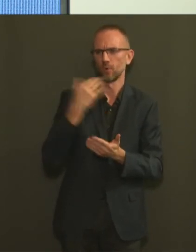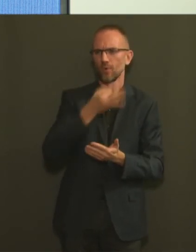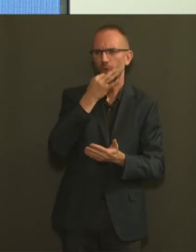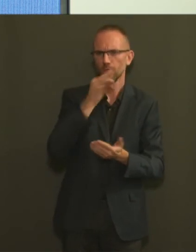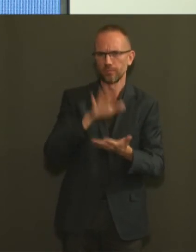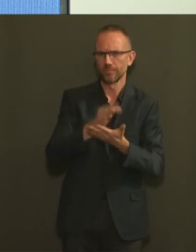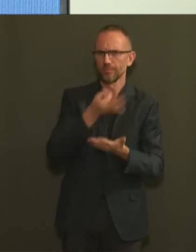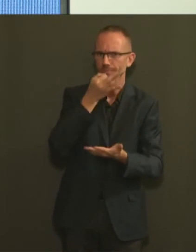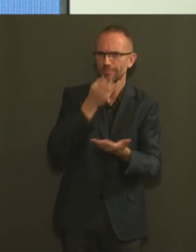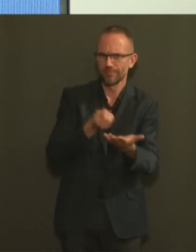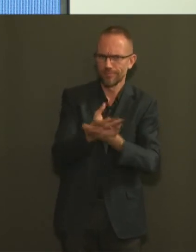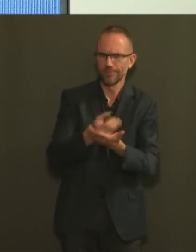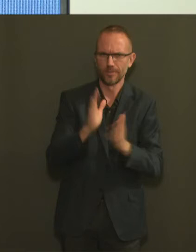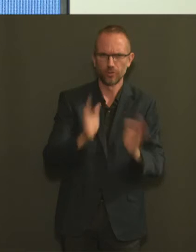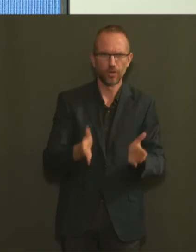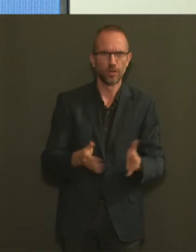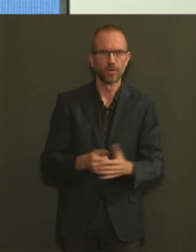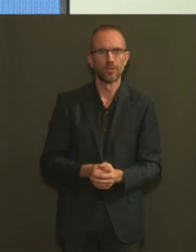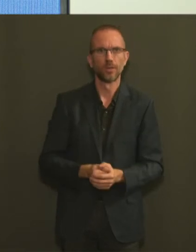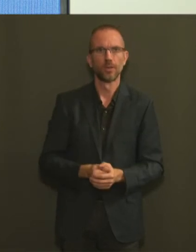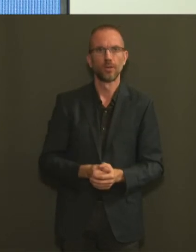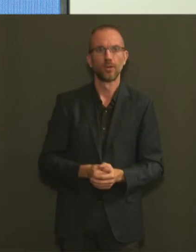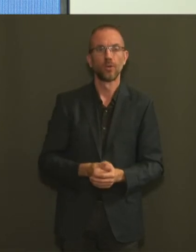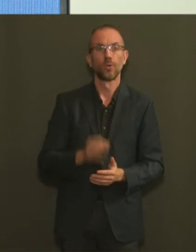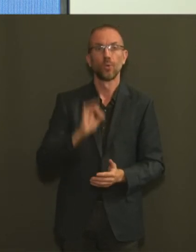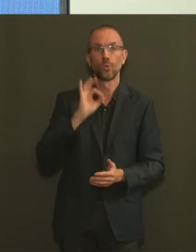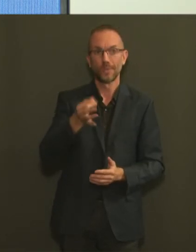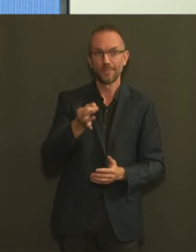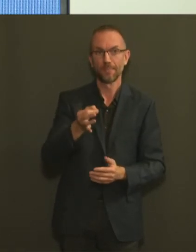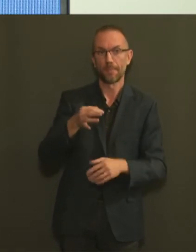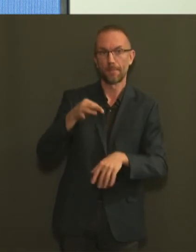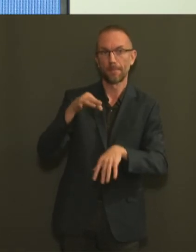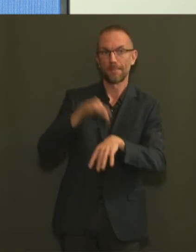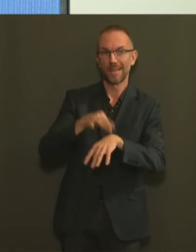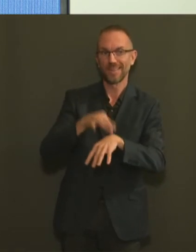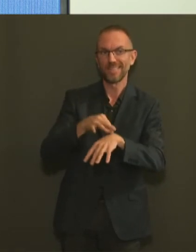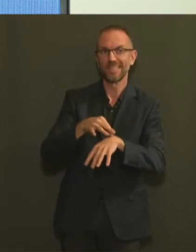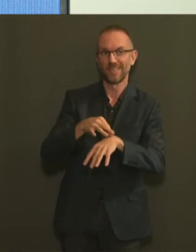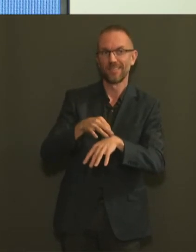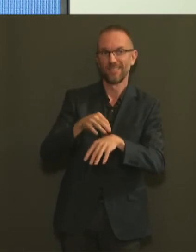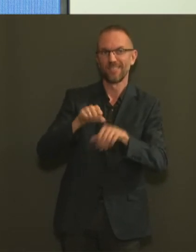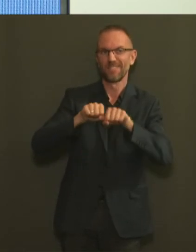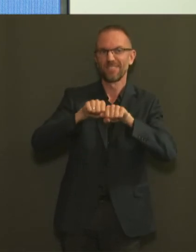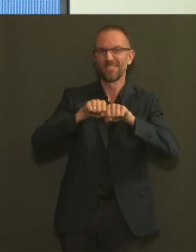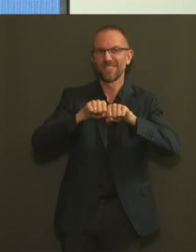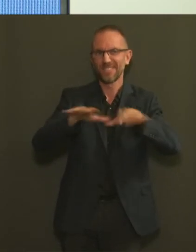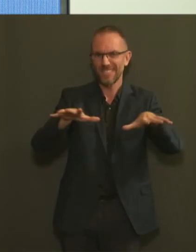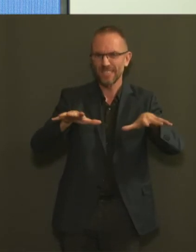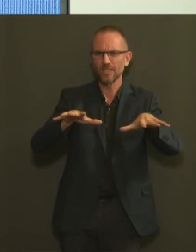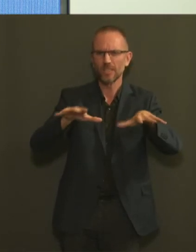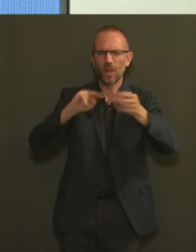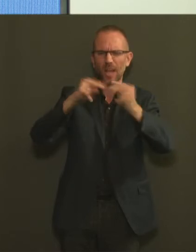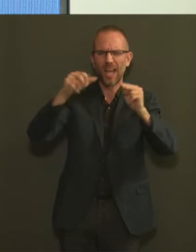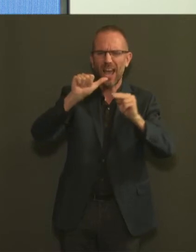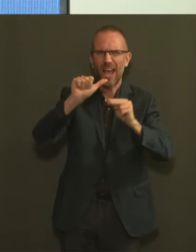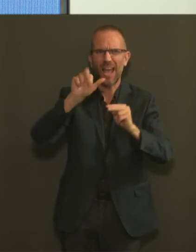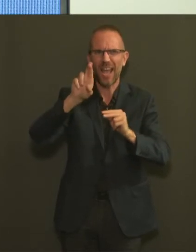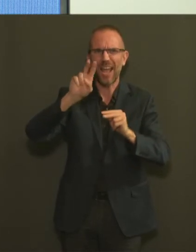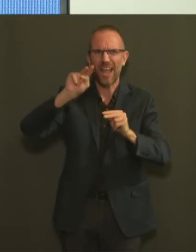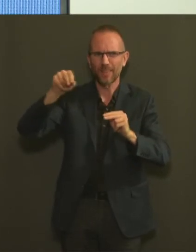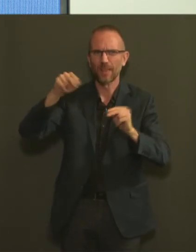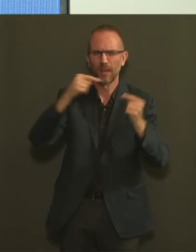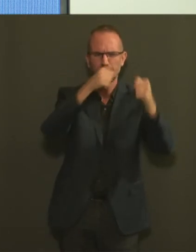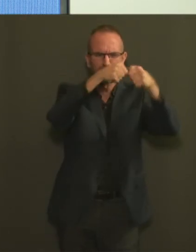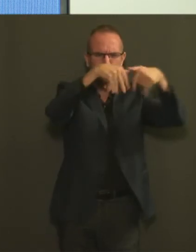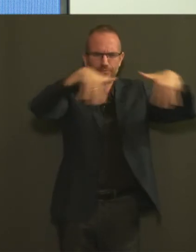rare est anormal d'avoir des mutations chez ce type de virus à arn en l'occurrence on note pour ce